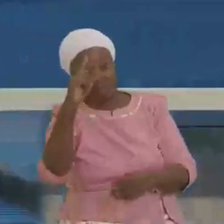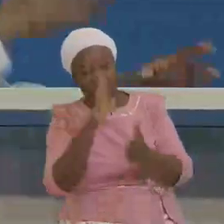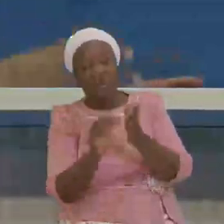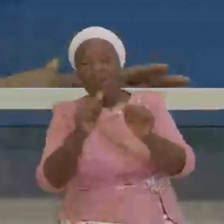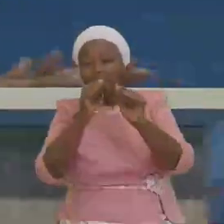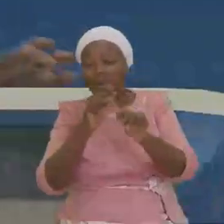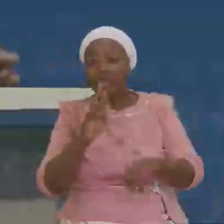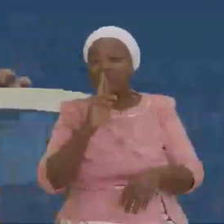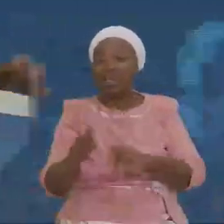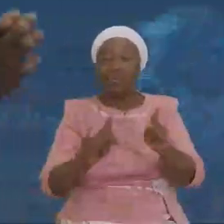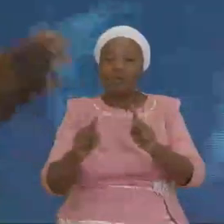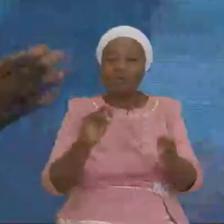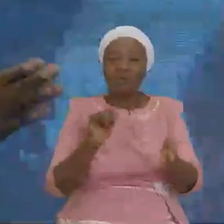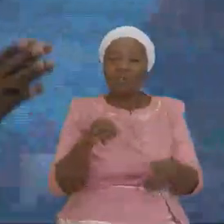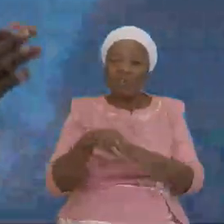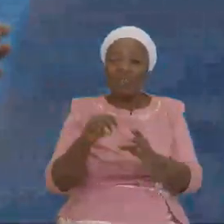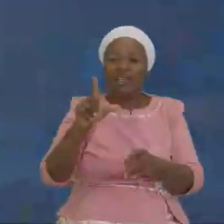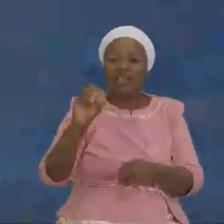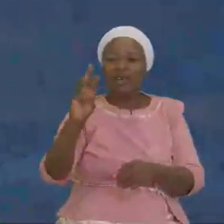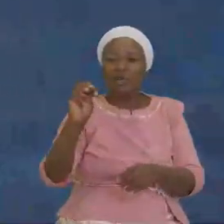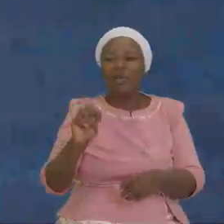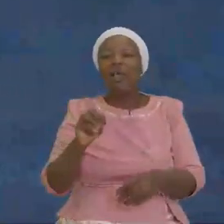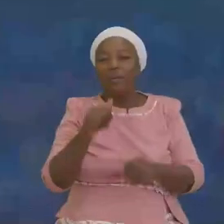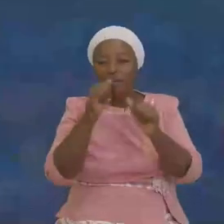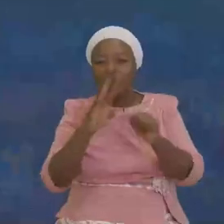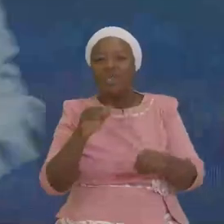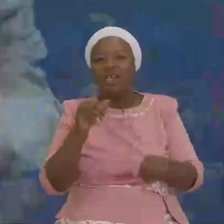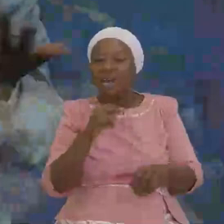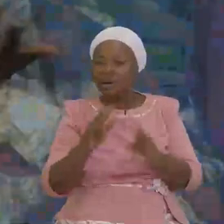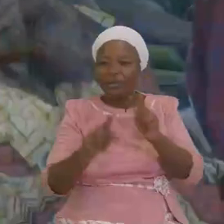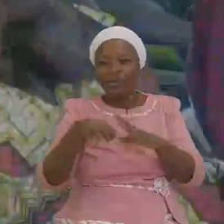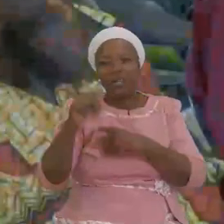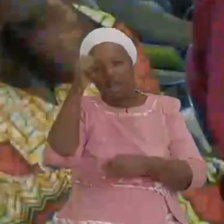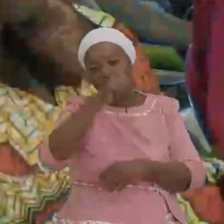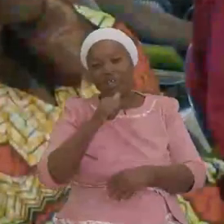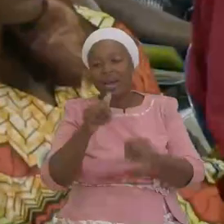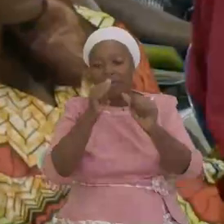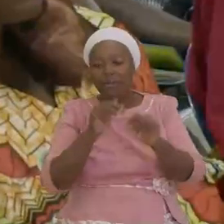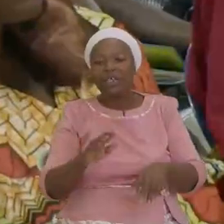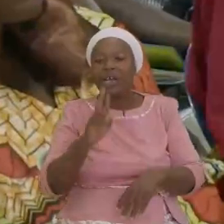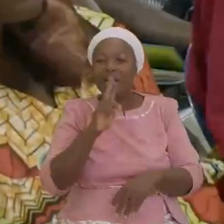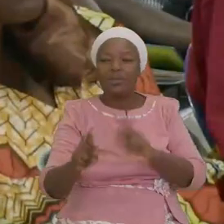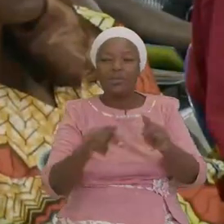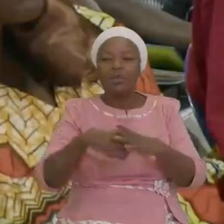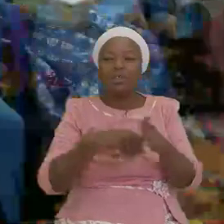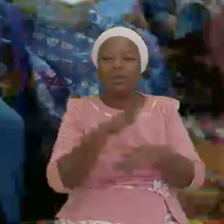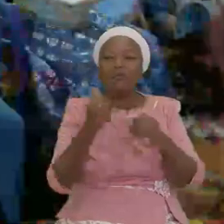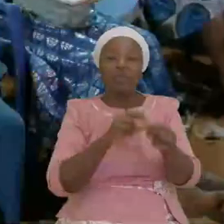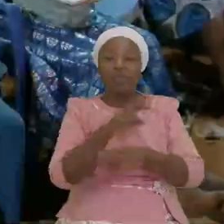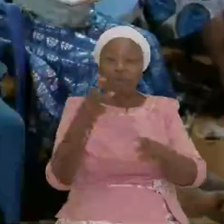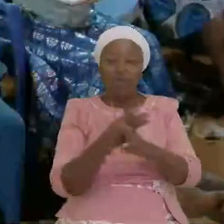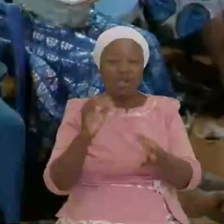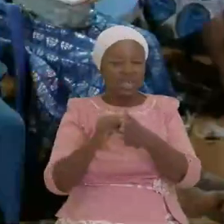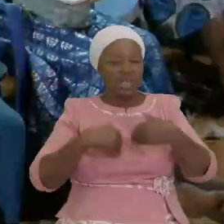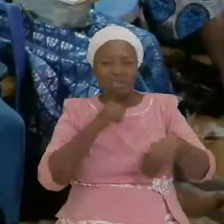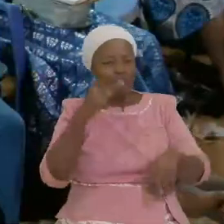Jésus lui a dit, parce que tu as vu, tu crois. Heureux, heureux ceux, heureux les